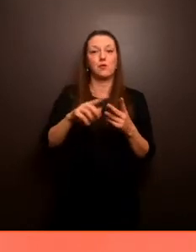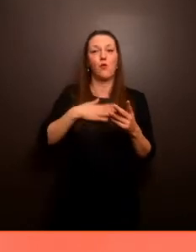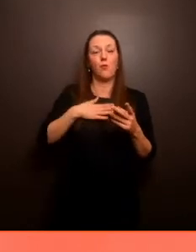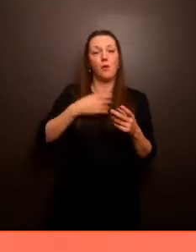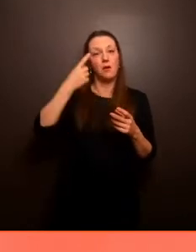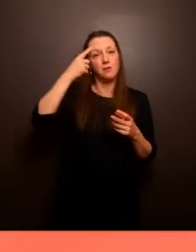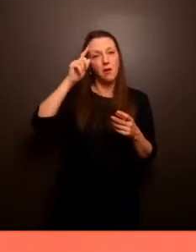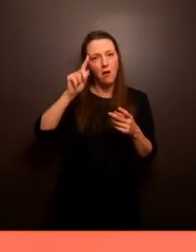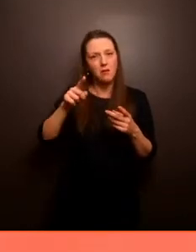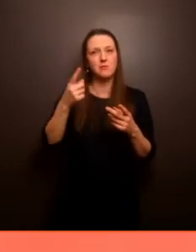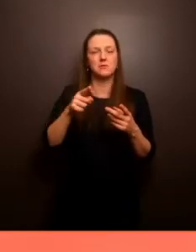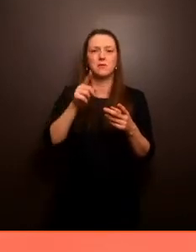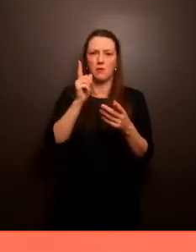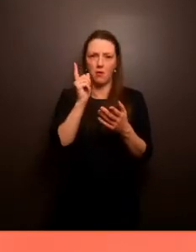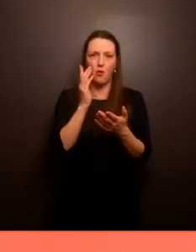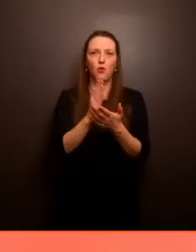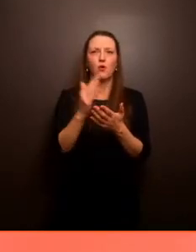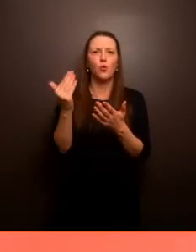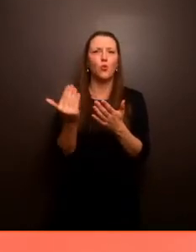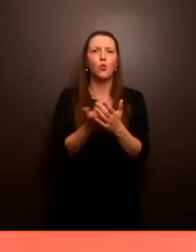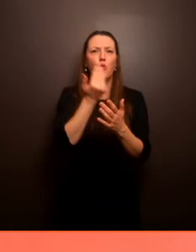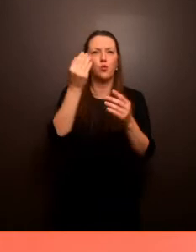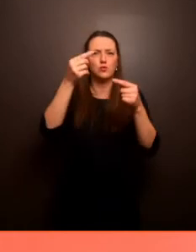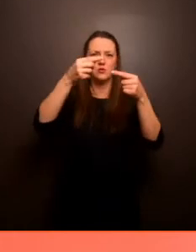on rida selliseid uusi, võib isegi öelda,